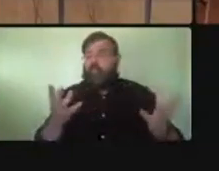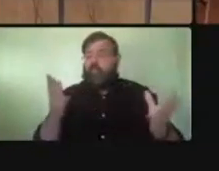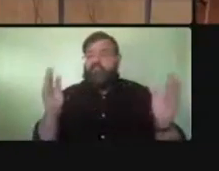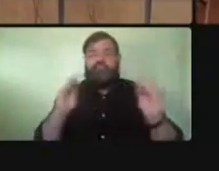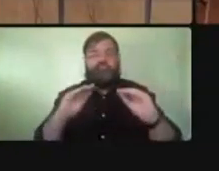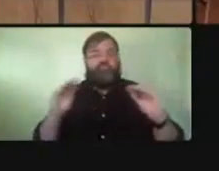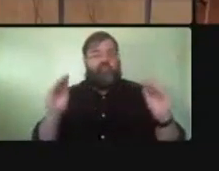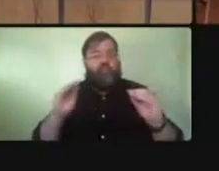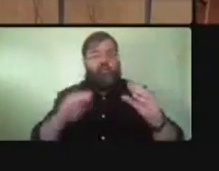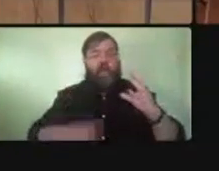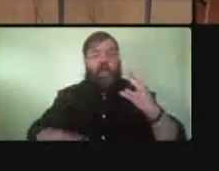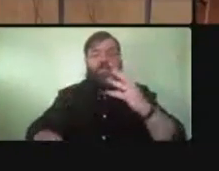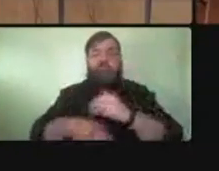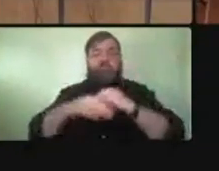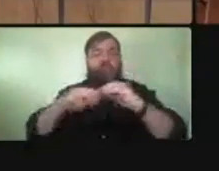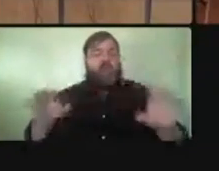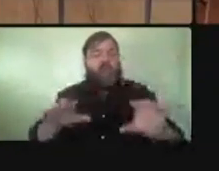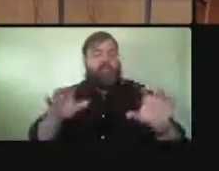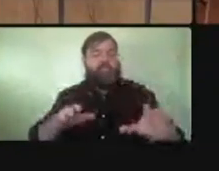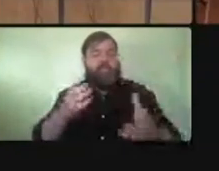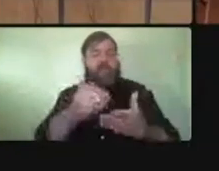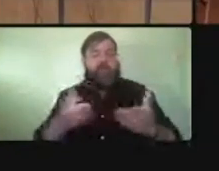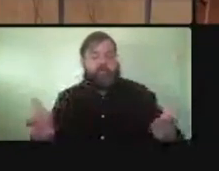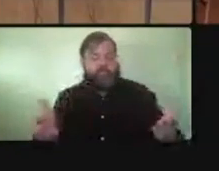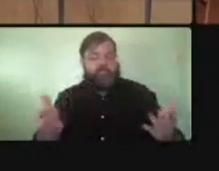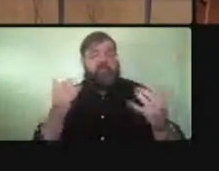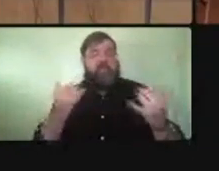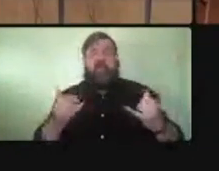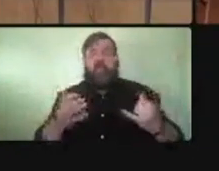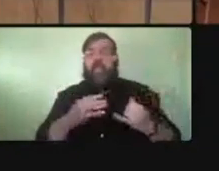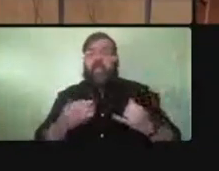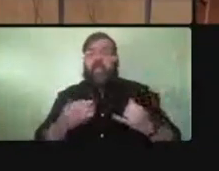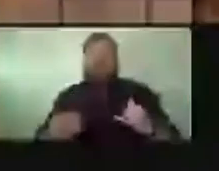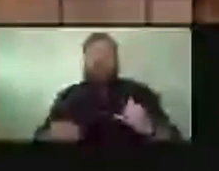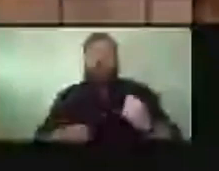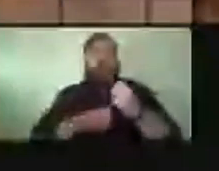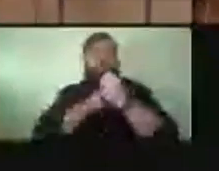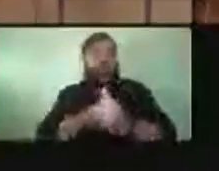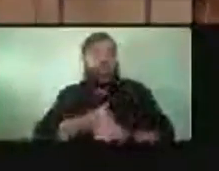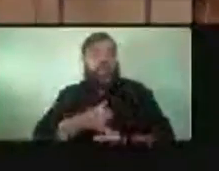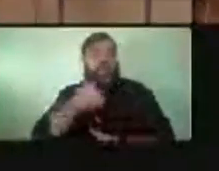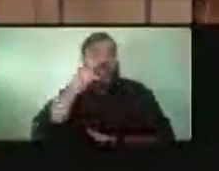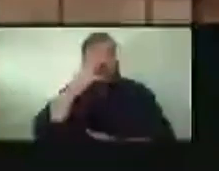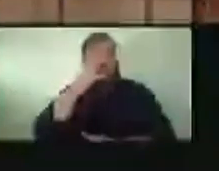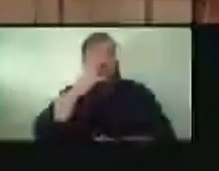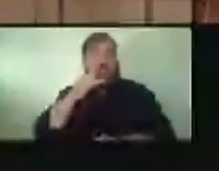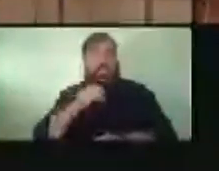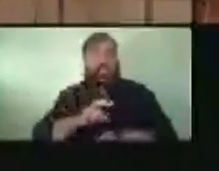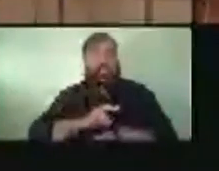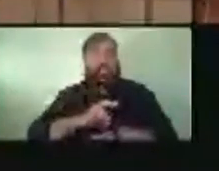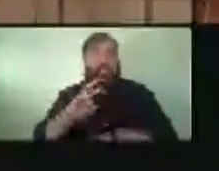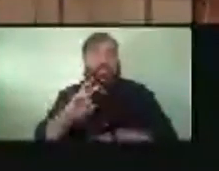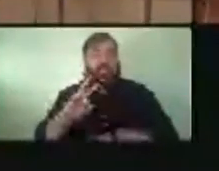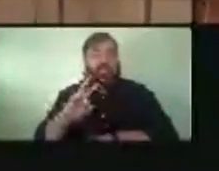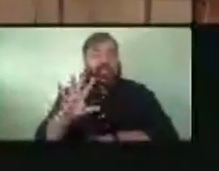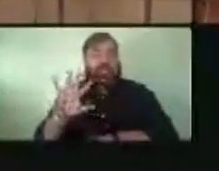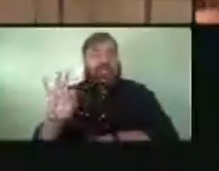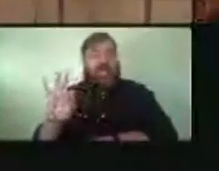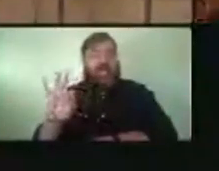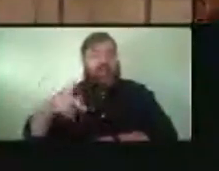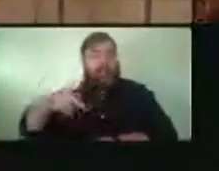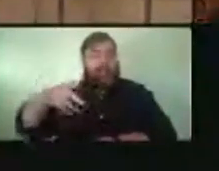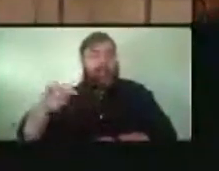mambo ya ziada? Hakuna mambo ya ziada kufikia sasa, na kulingana